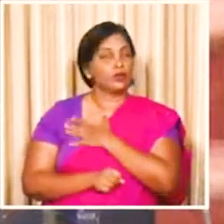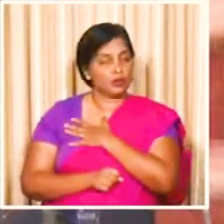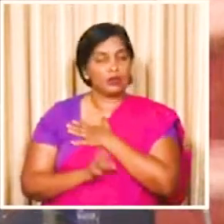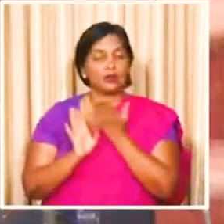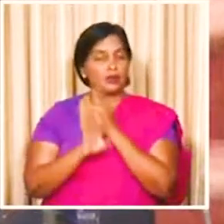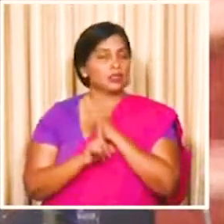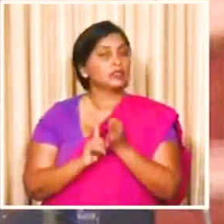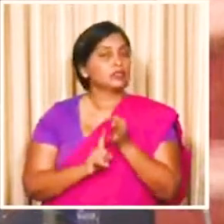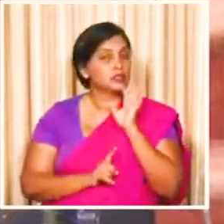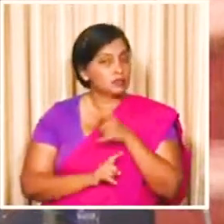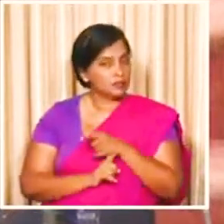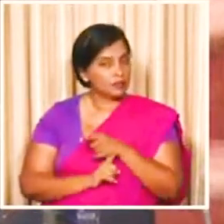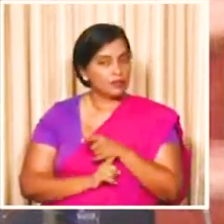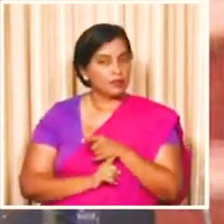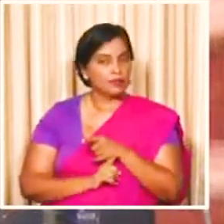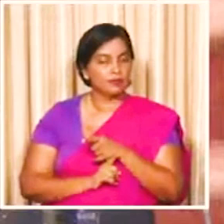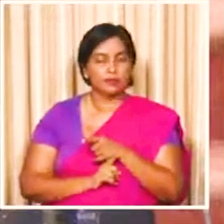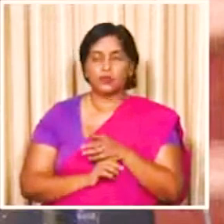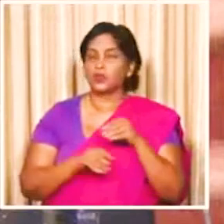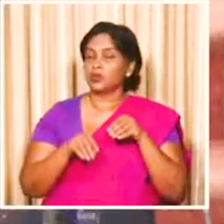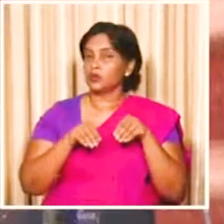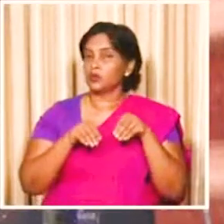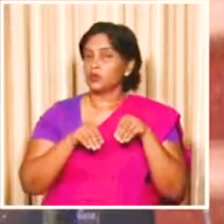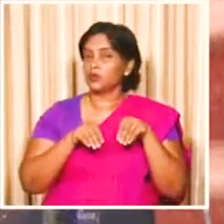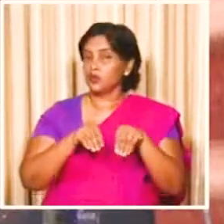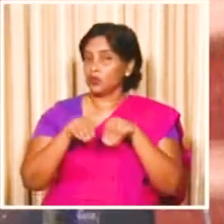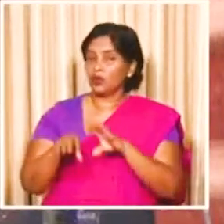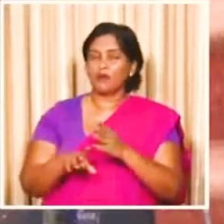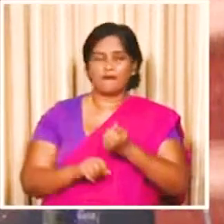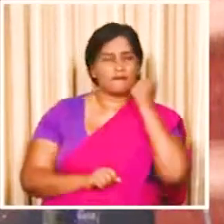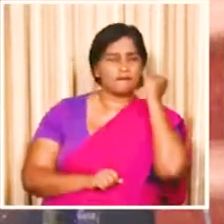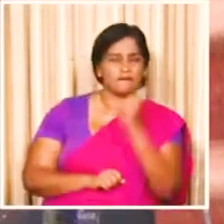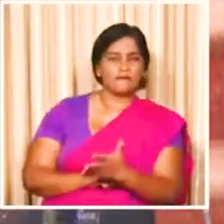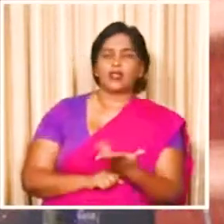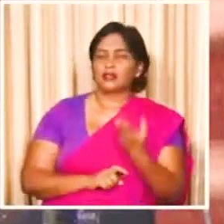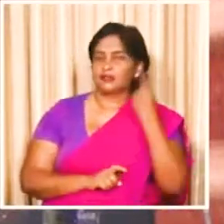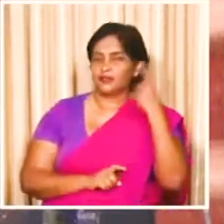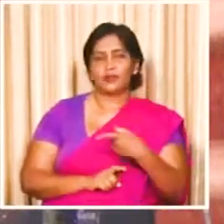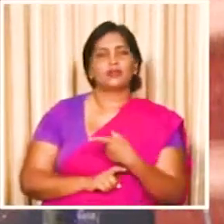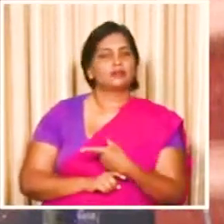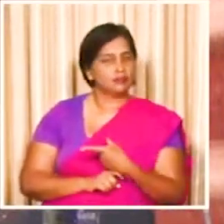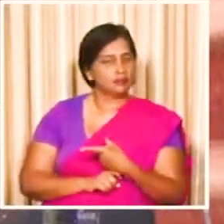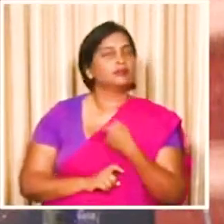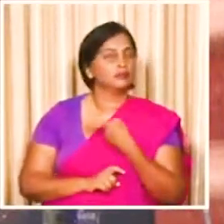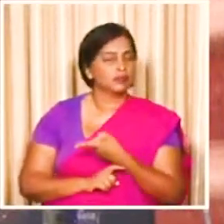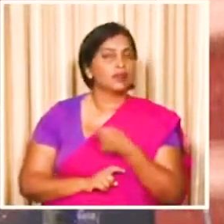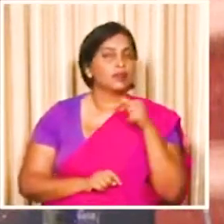அவர்கள் விவசாயிகளுடைய வயிற்றில் கை வைத்ததால் தான் இன்றைக்கு துரத்தி அடிக்கப்படுகின்ற ஒரு சூழல்